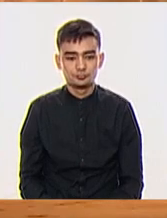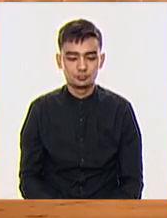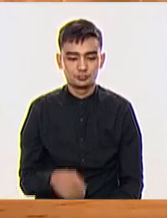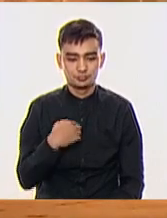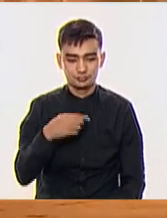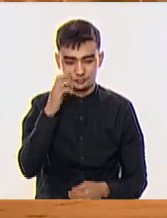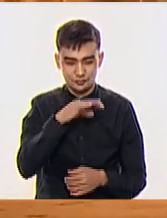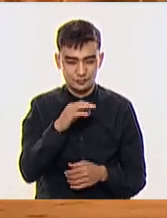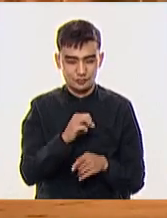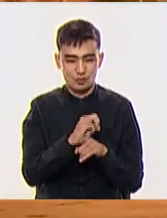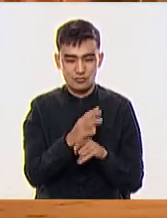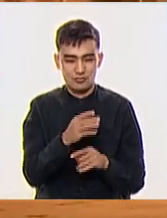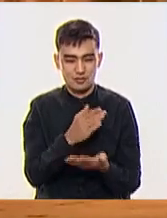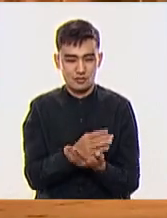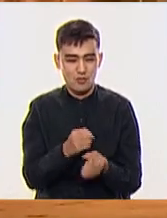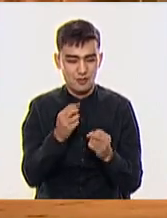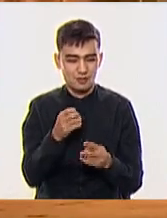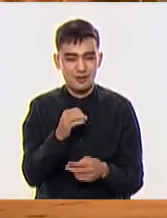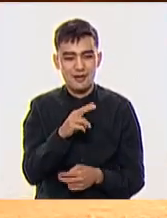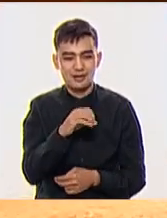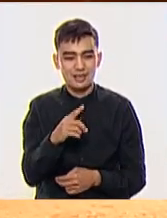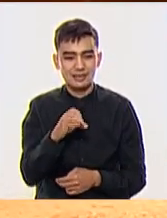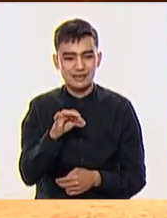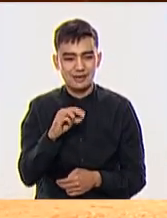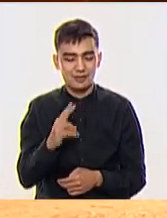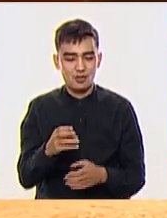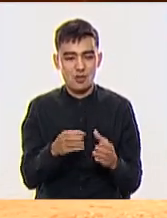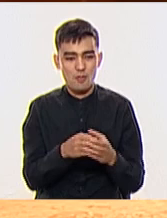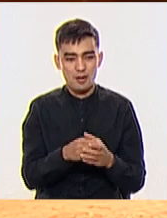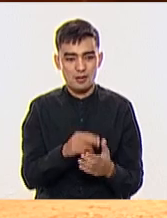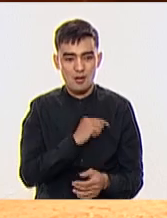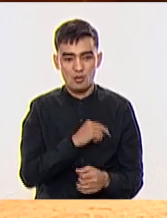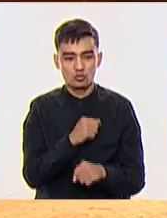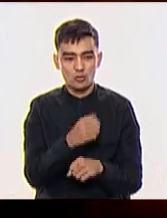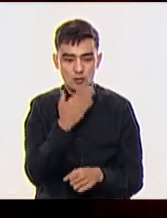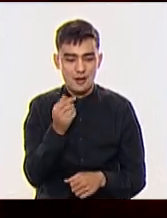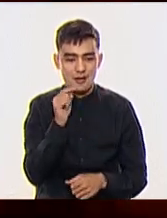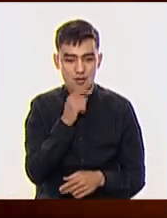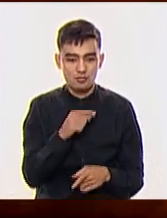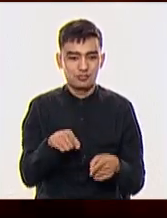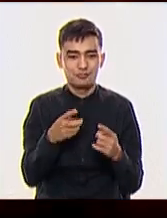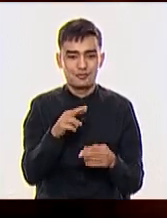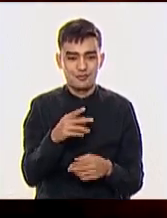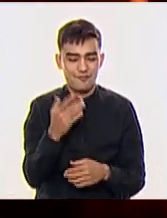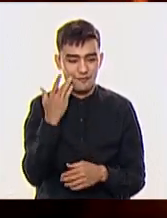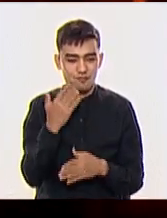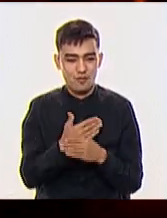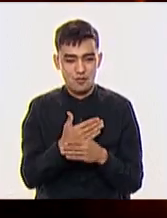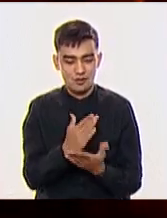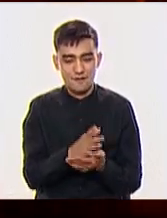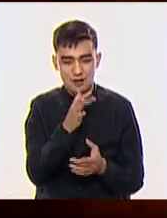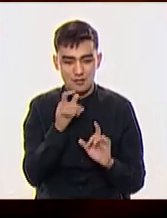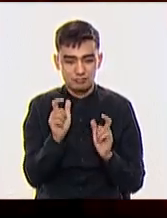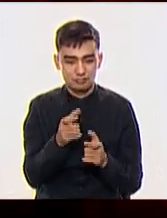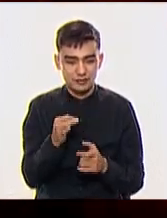Елімізде қауіпті індет өршіп тұрған кезде кастинг компаниясы жұмысын тоқтатпады. Ел экономикасының түзелуіне үлесін қосып, карантин